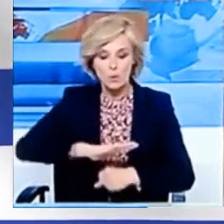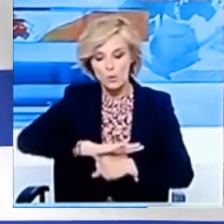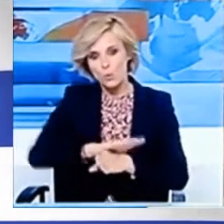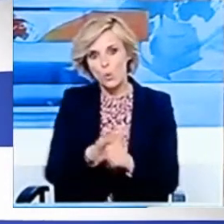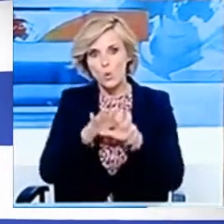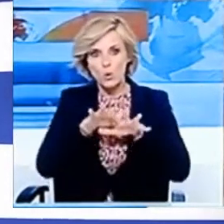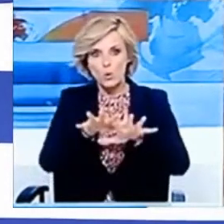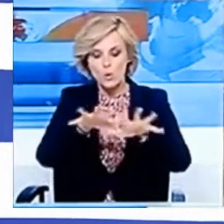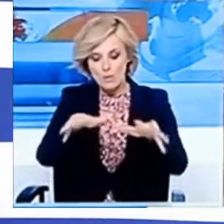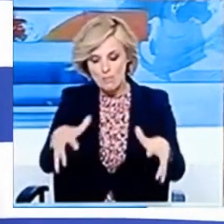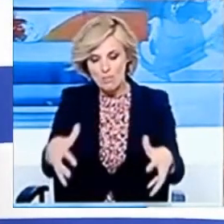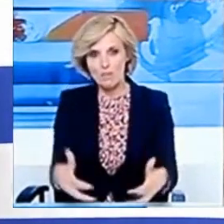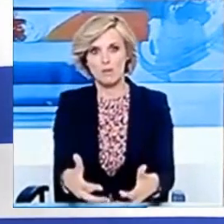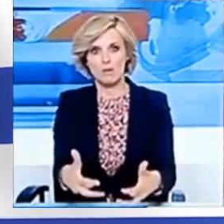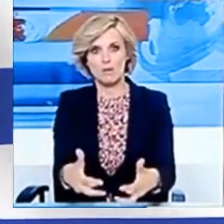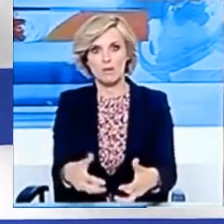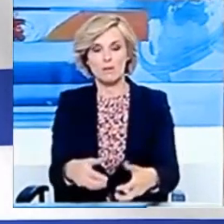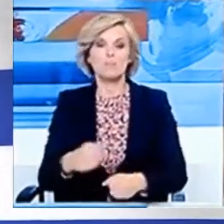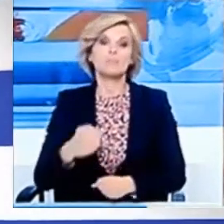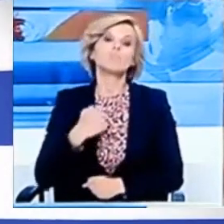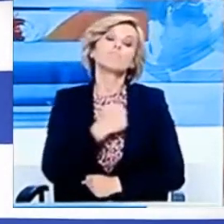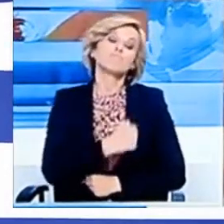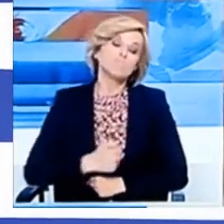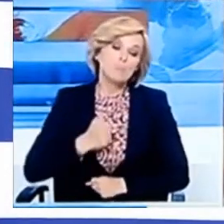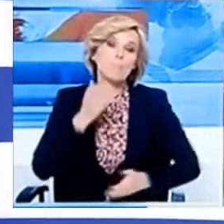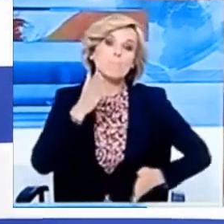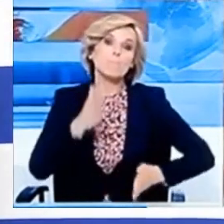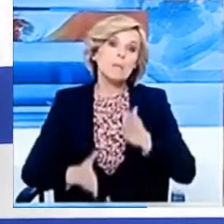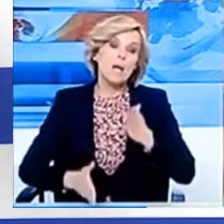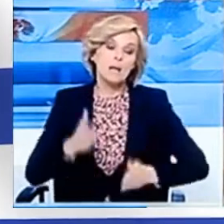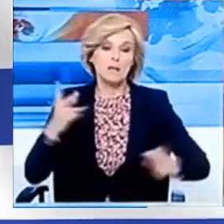κορονοϊού. Αναπόφευκτα δεν θα γίνουν οι καθιερωμένες παρελάσεις.